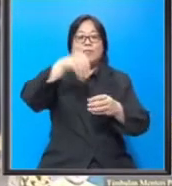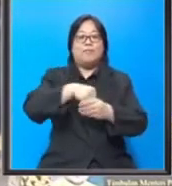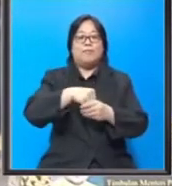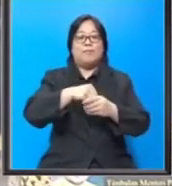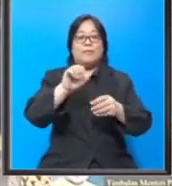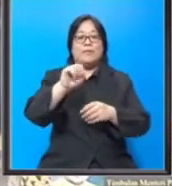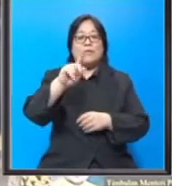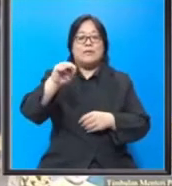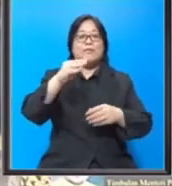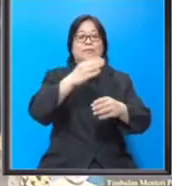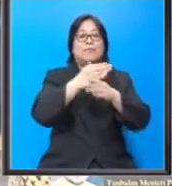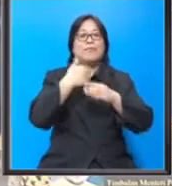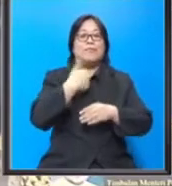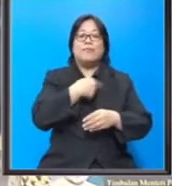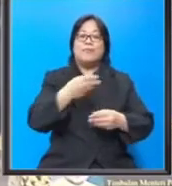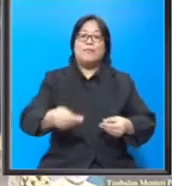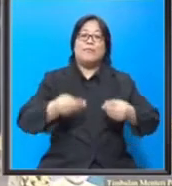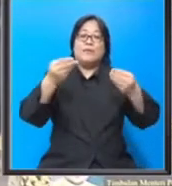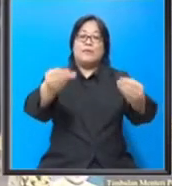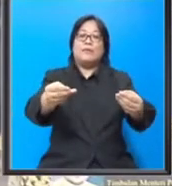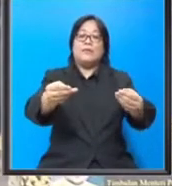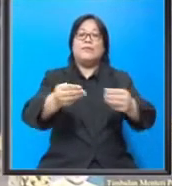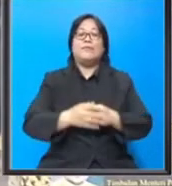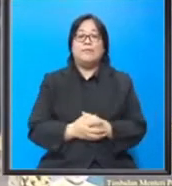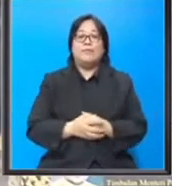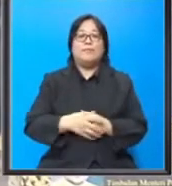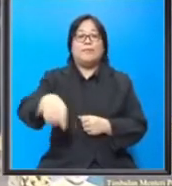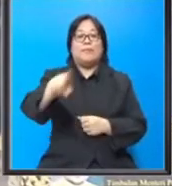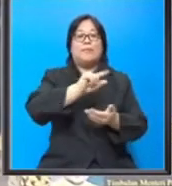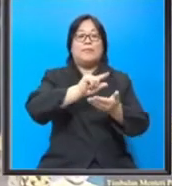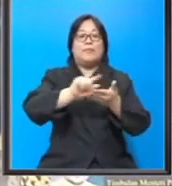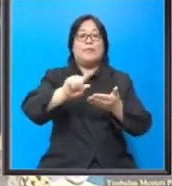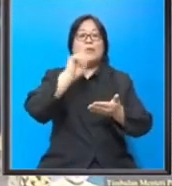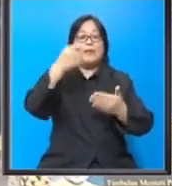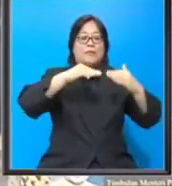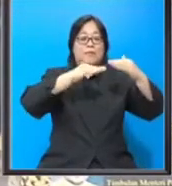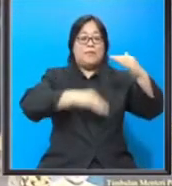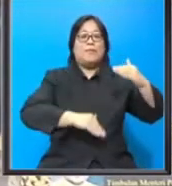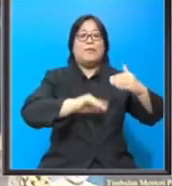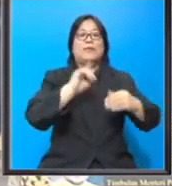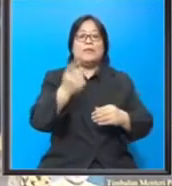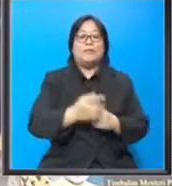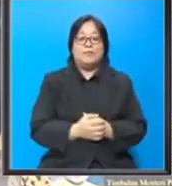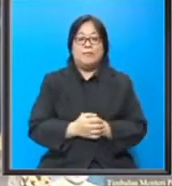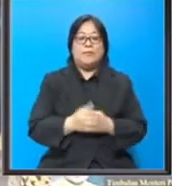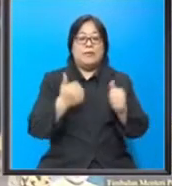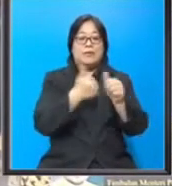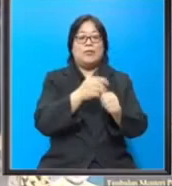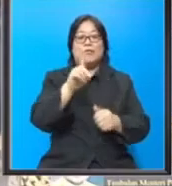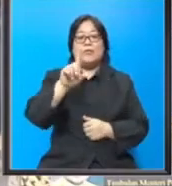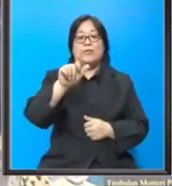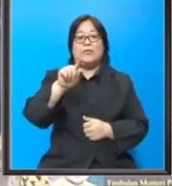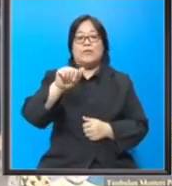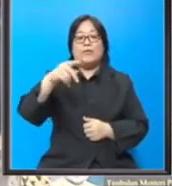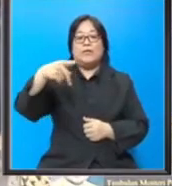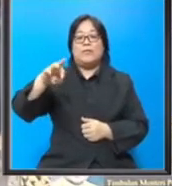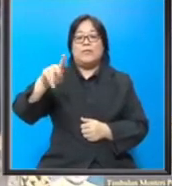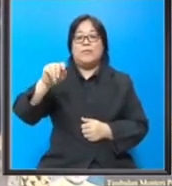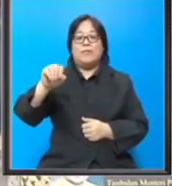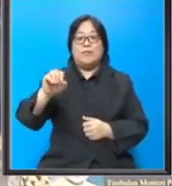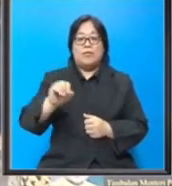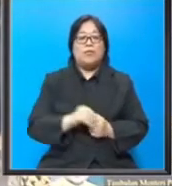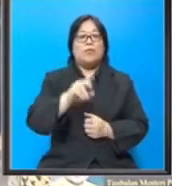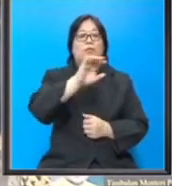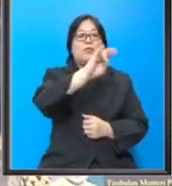perlindungan yang kita beri yang mereka mendapat yang digaji dibawah 4000 berdasarkan data pakai se-diy anggarkan